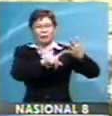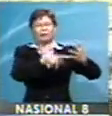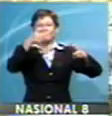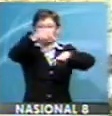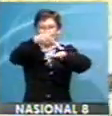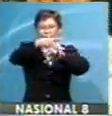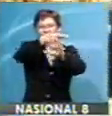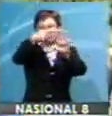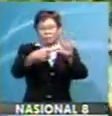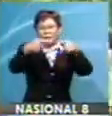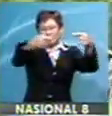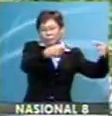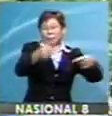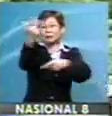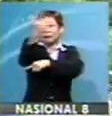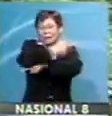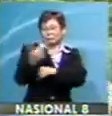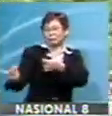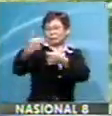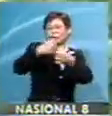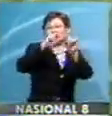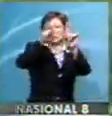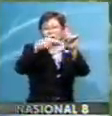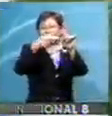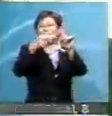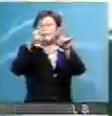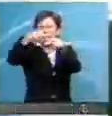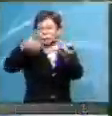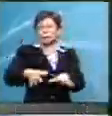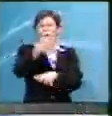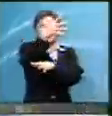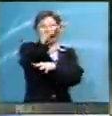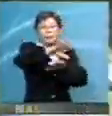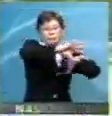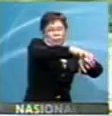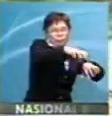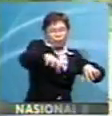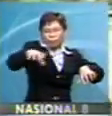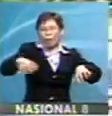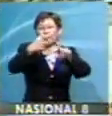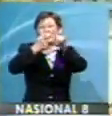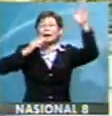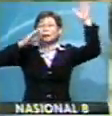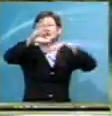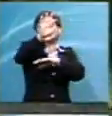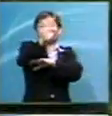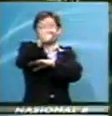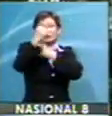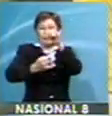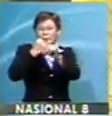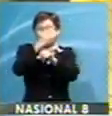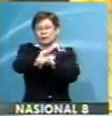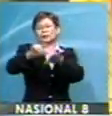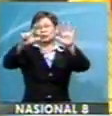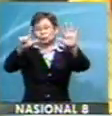Filipina pertandingan tig hari disertai lebih 1000 peserta melibatkan 15 pasukan dari Malaysia sembilan pasukan antarabangsa